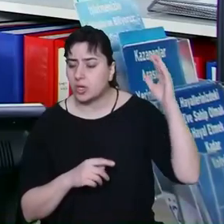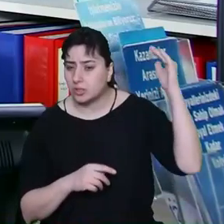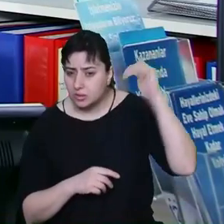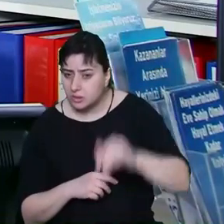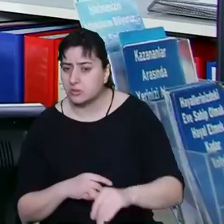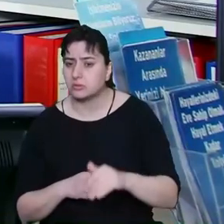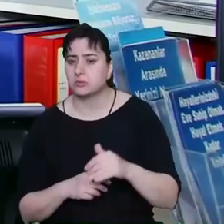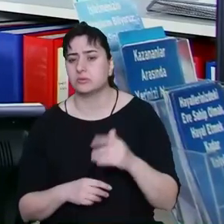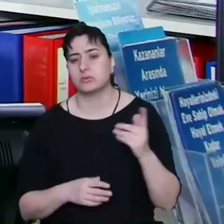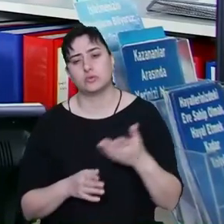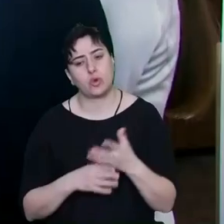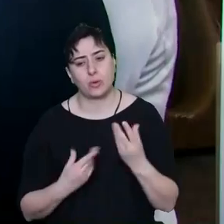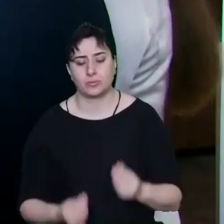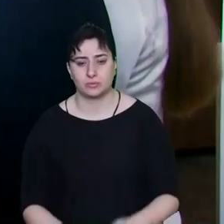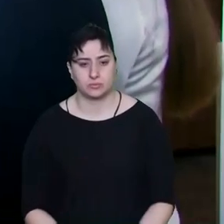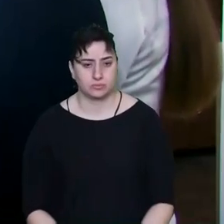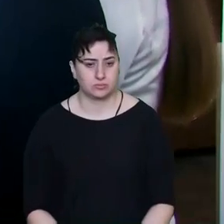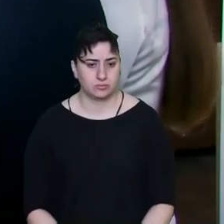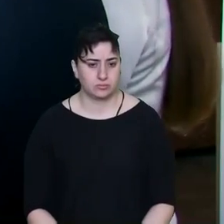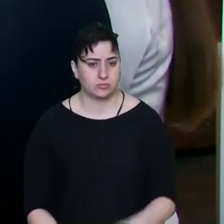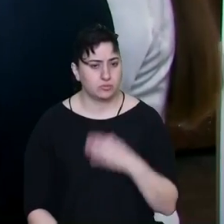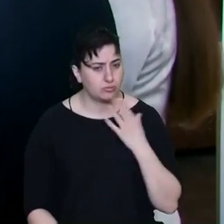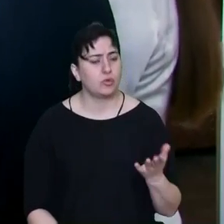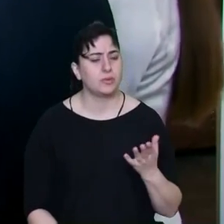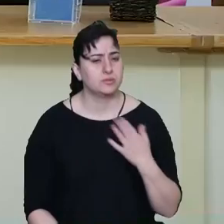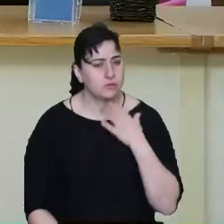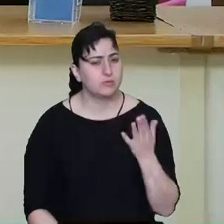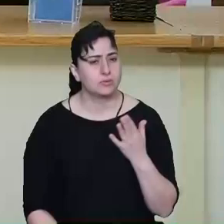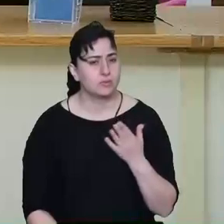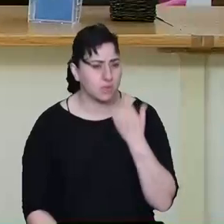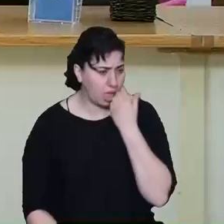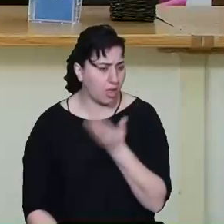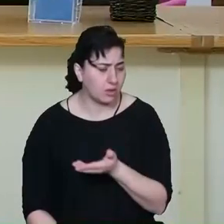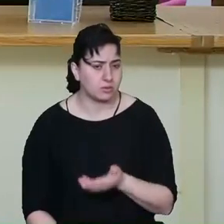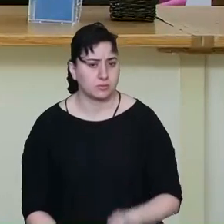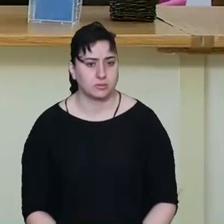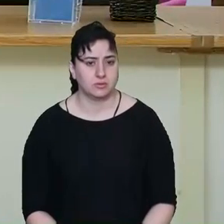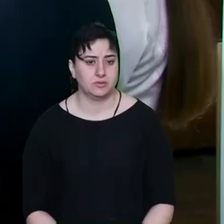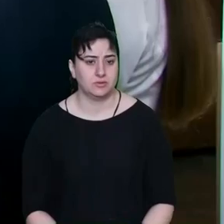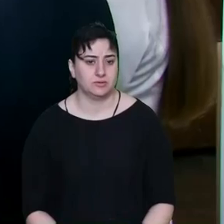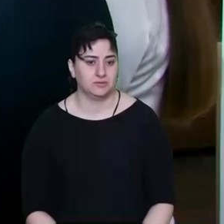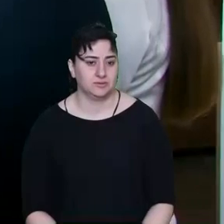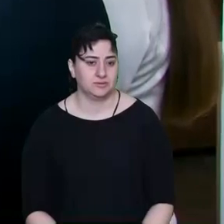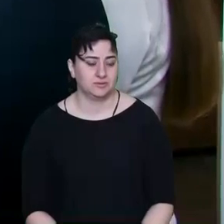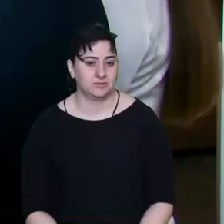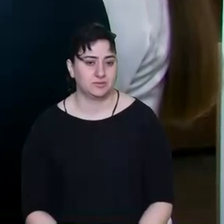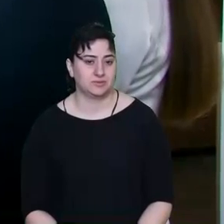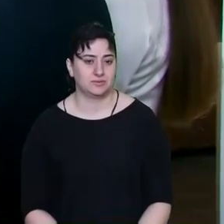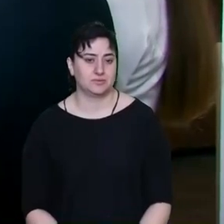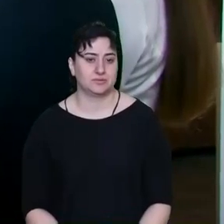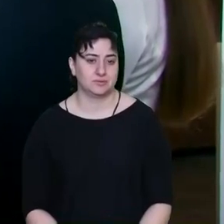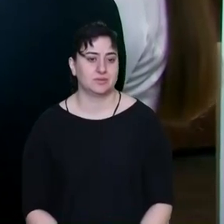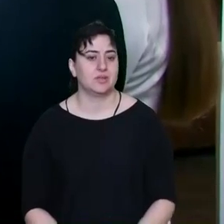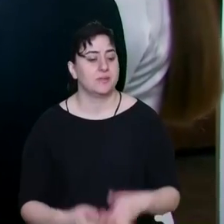Ne dedi biliyor musun? Doğrudur, olabilir. Olur mu canım öyle şey? Olur mu canım öyle şey? Bal gibi yalan işte. Tamam da yalanı kabul edip